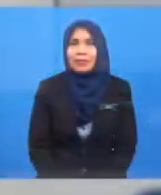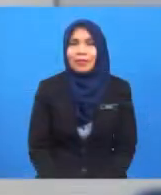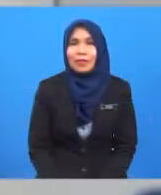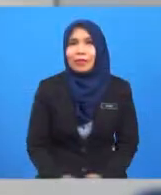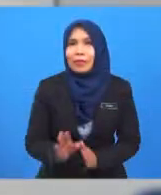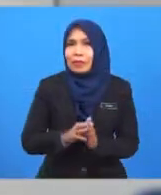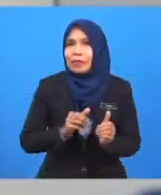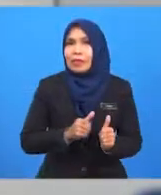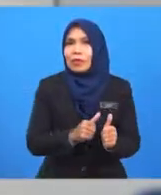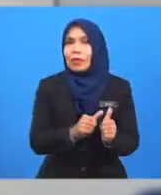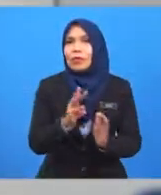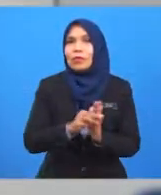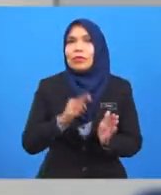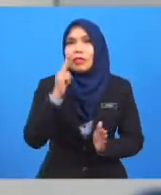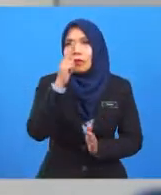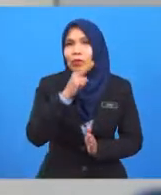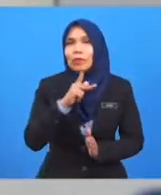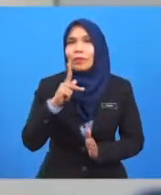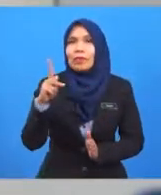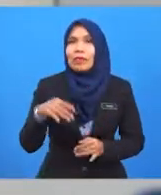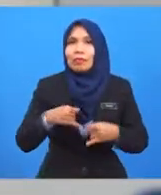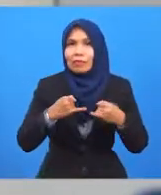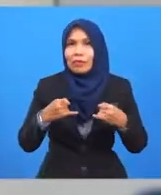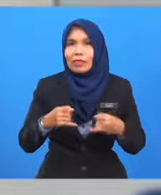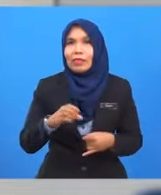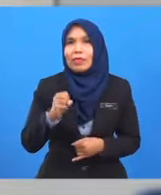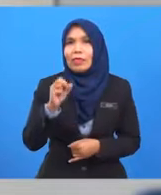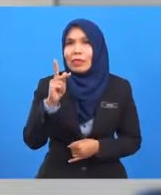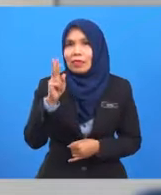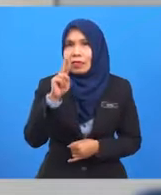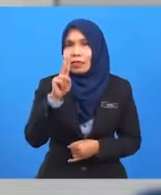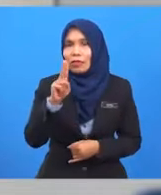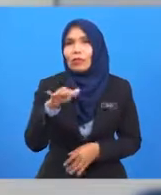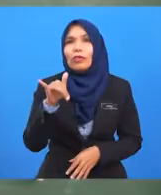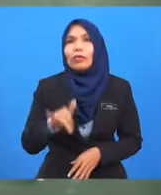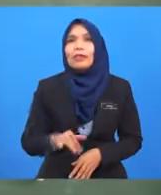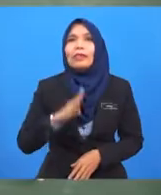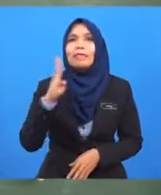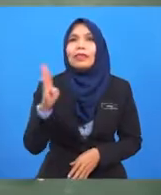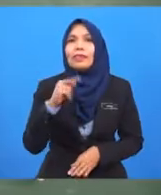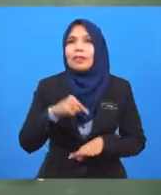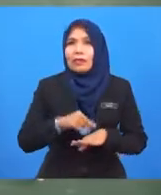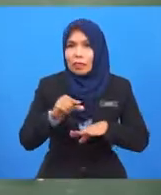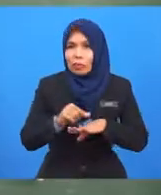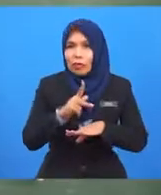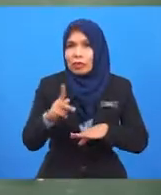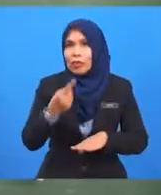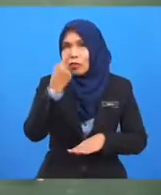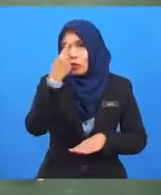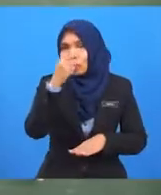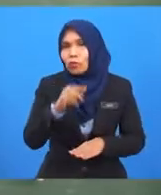Berikut merupakan beberapa jenis skru yang biasa digunakan untuk